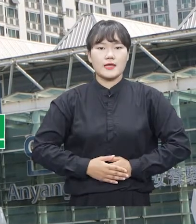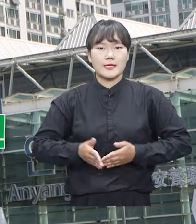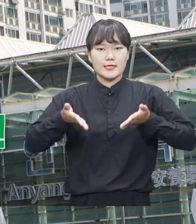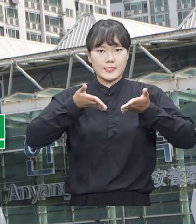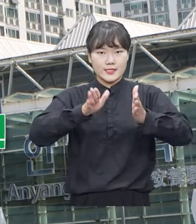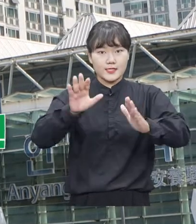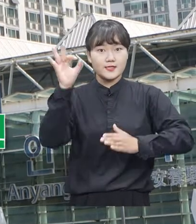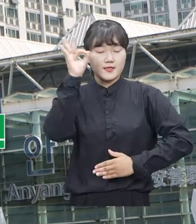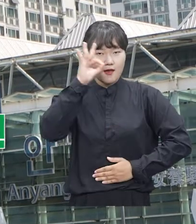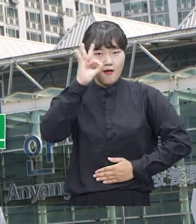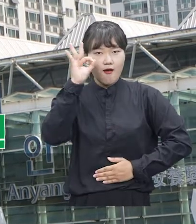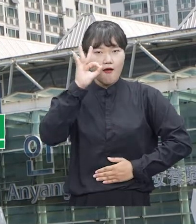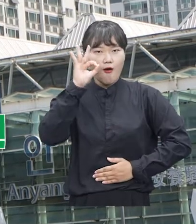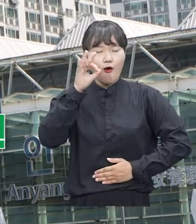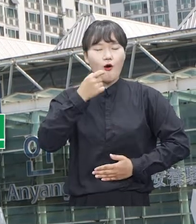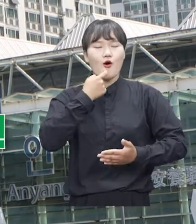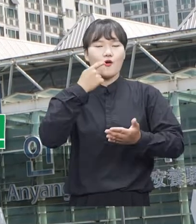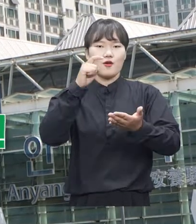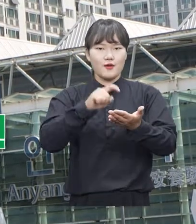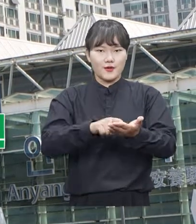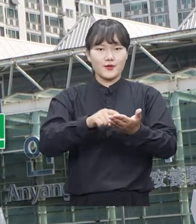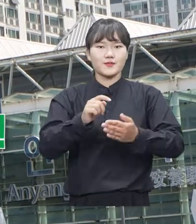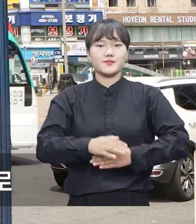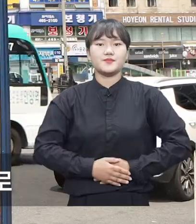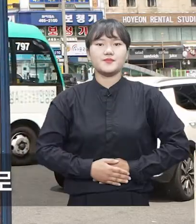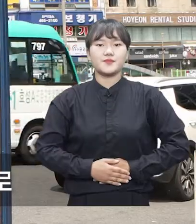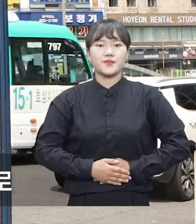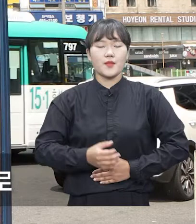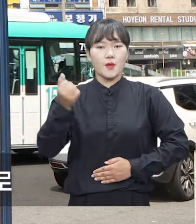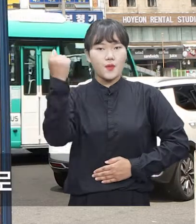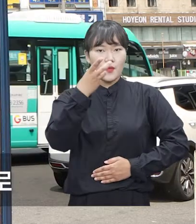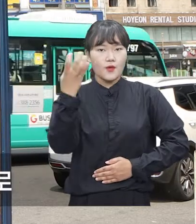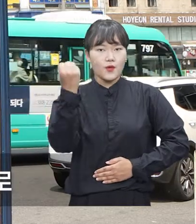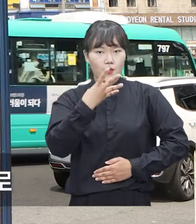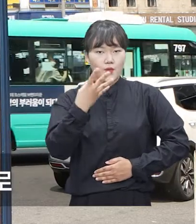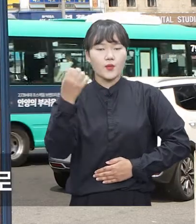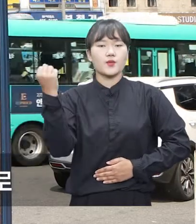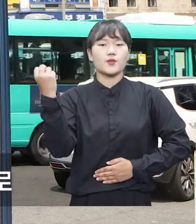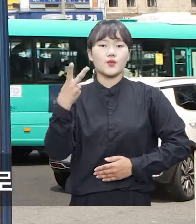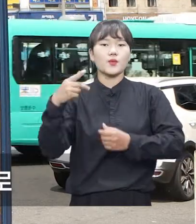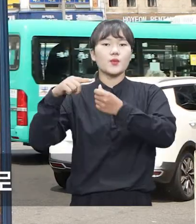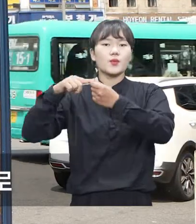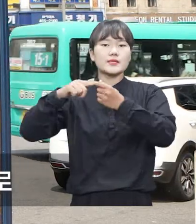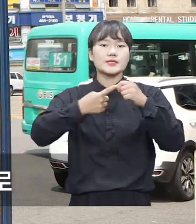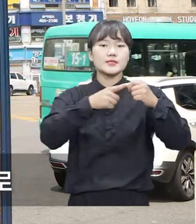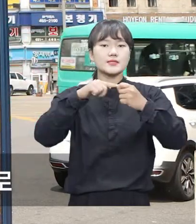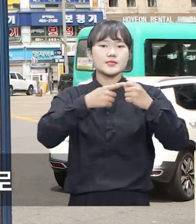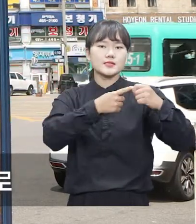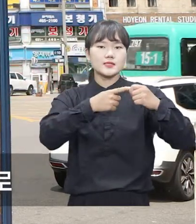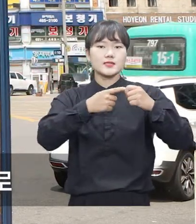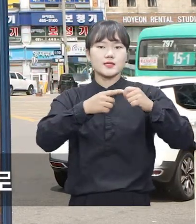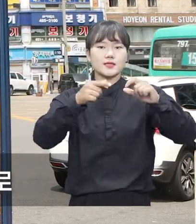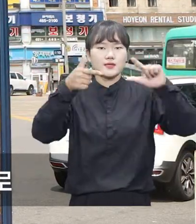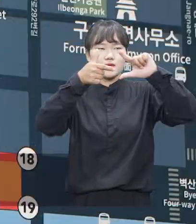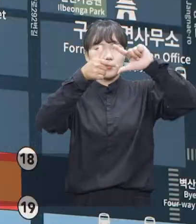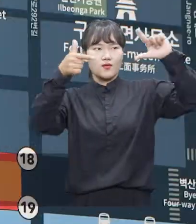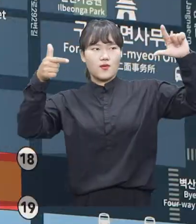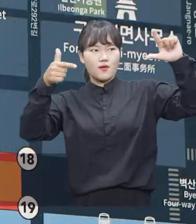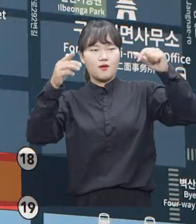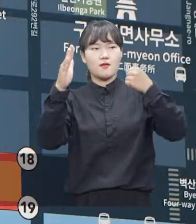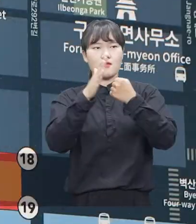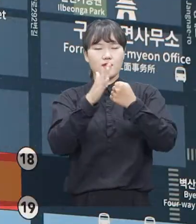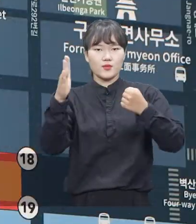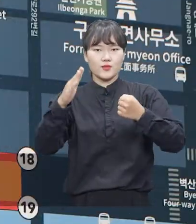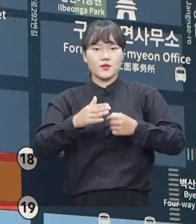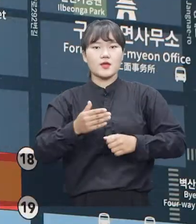길찾기 안내 체계가 한층 업그레이드 됐습니다. 번호체계 통합, 글자체 크기 조정, 상가번호 사인 설치로